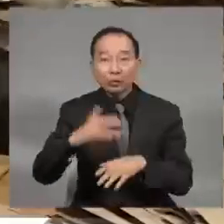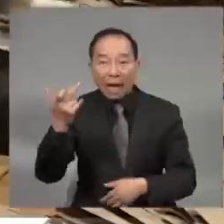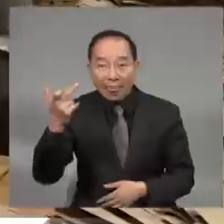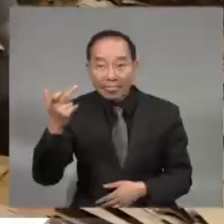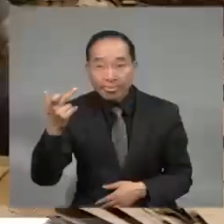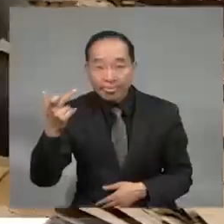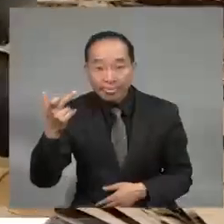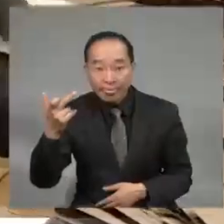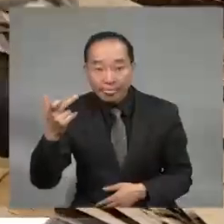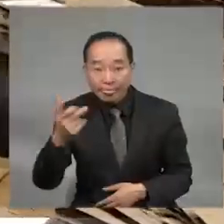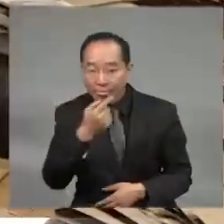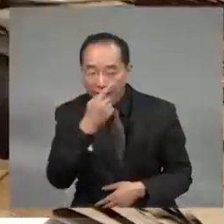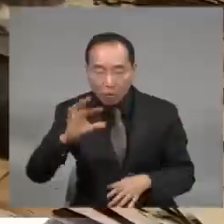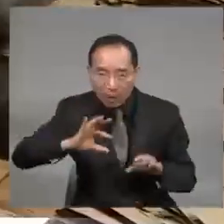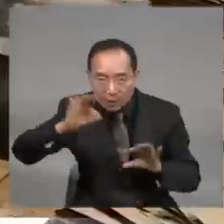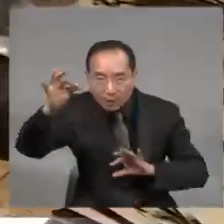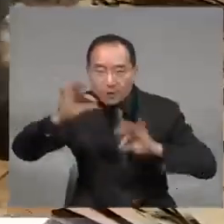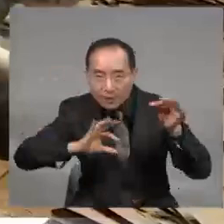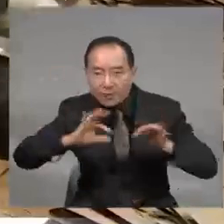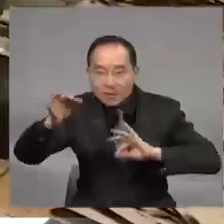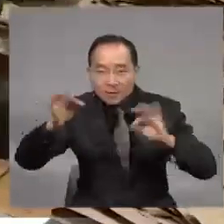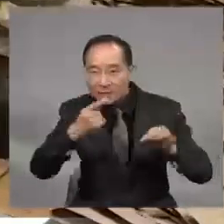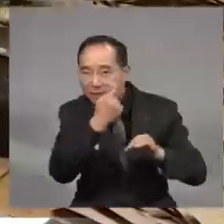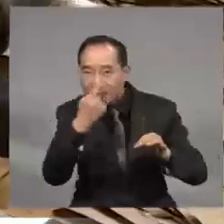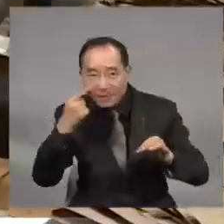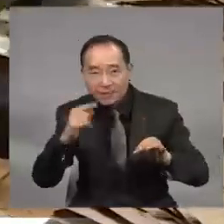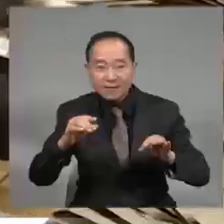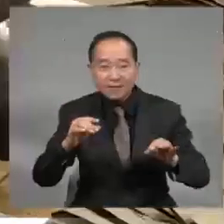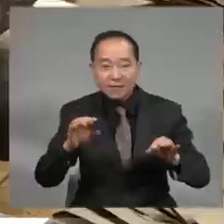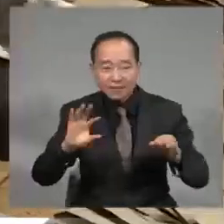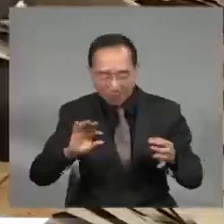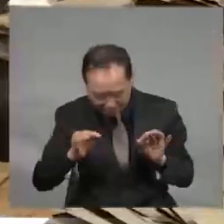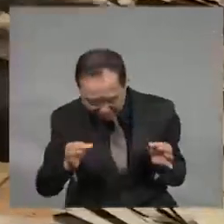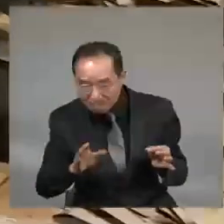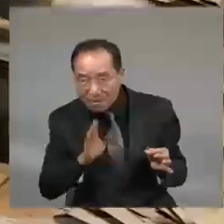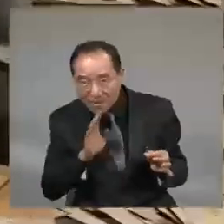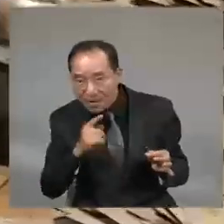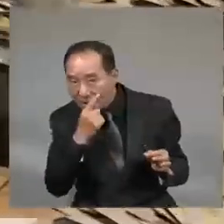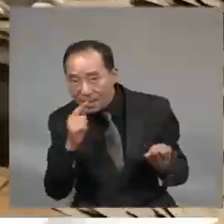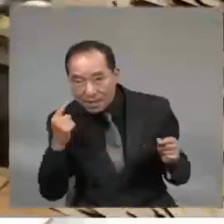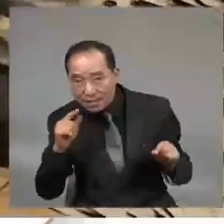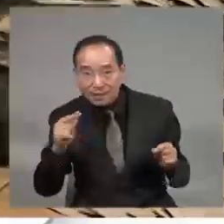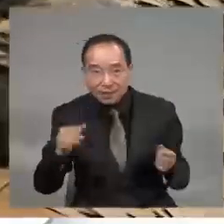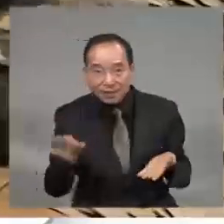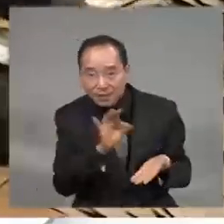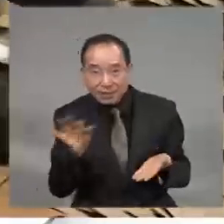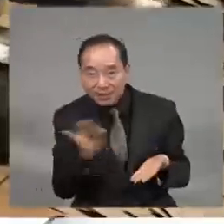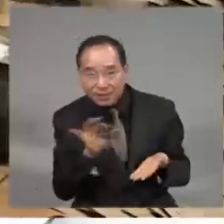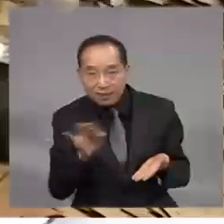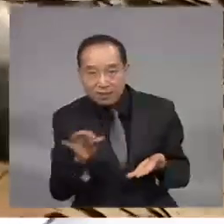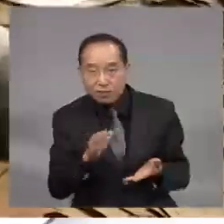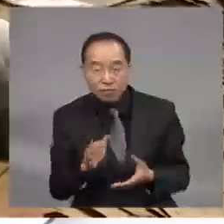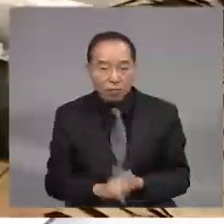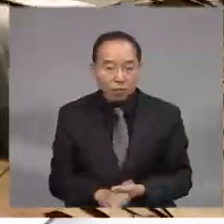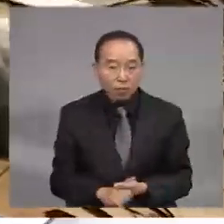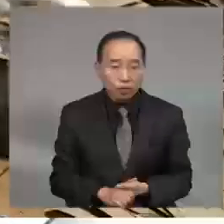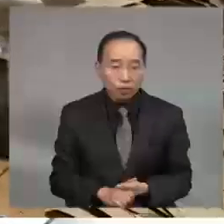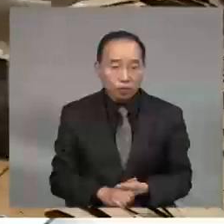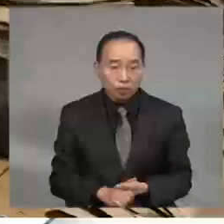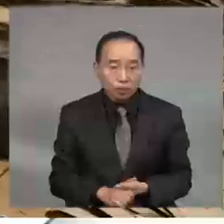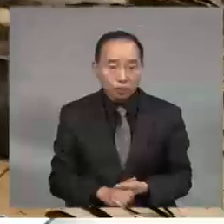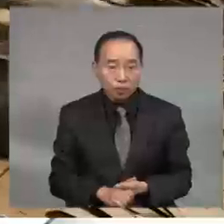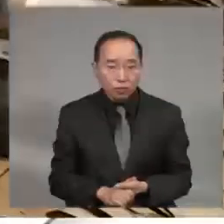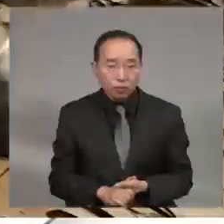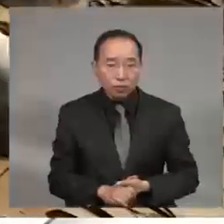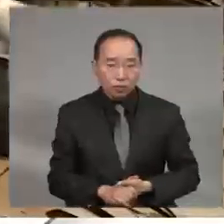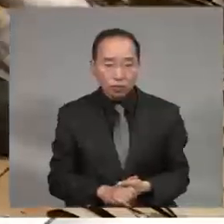확인을 하고 계시네요. 지금 봉함 제대로 되어 있는지 확인을 하고 계시거든요. 자, 지금은 어떻게 보면 봉투를 예, 스티커를